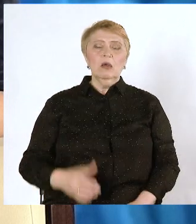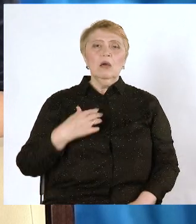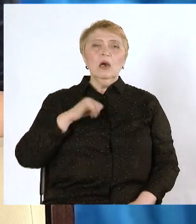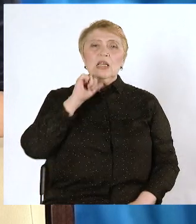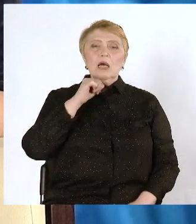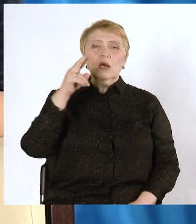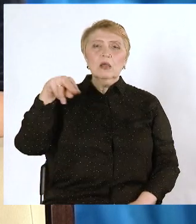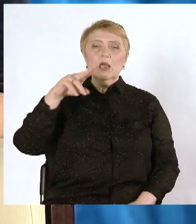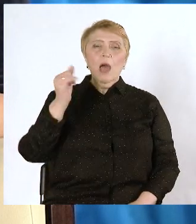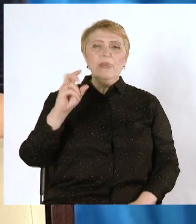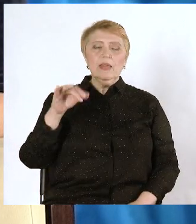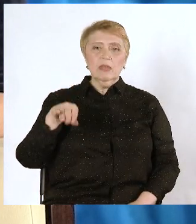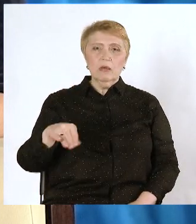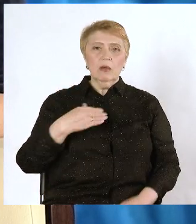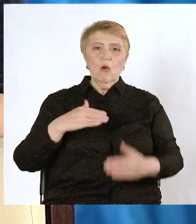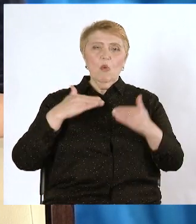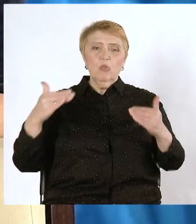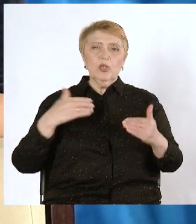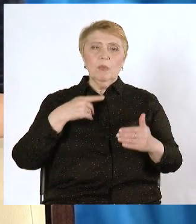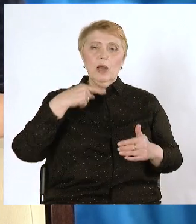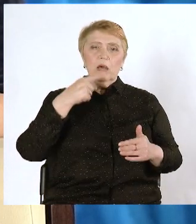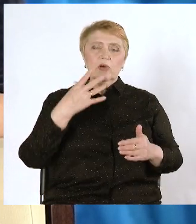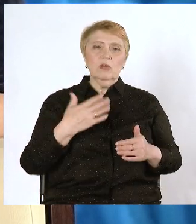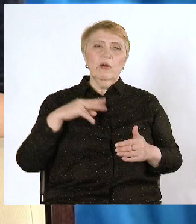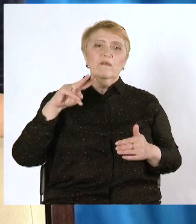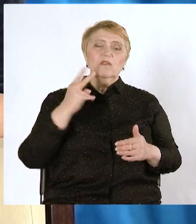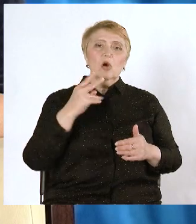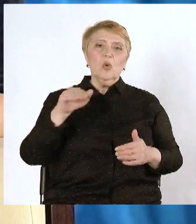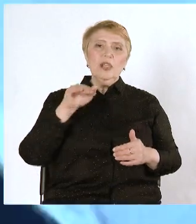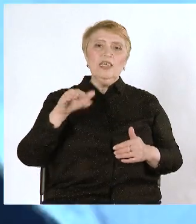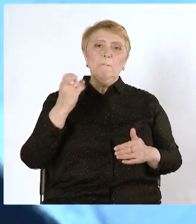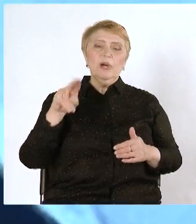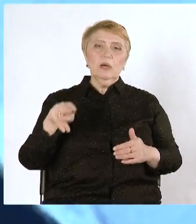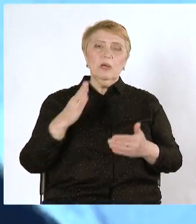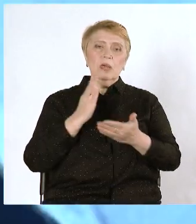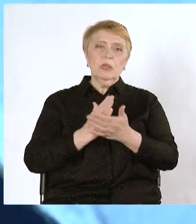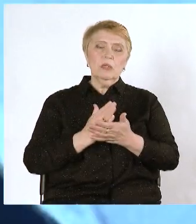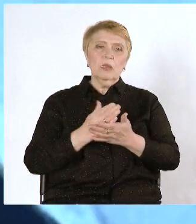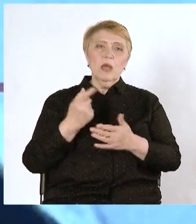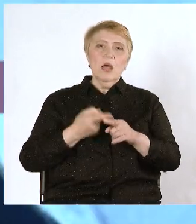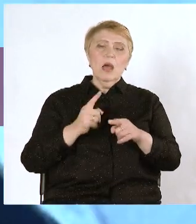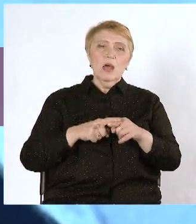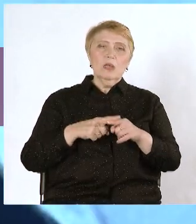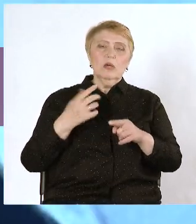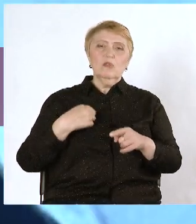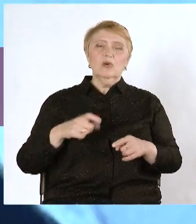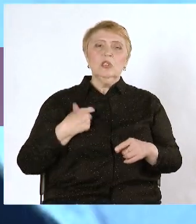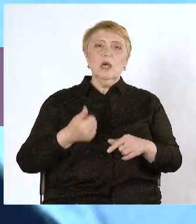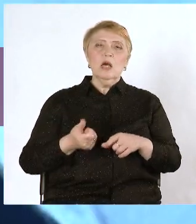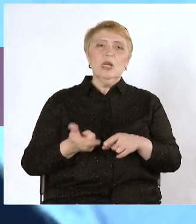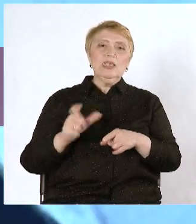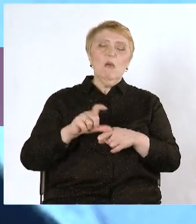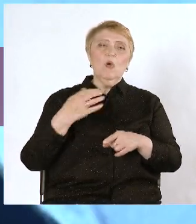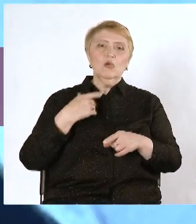диабет мы будем больше говорить о сахарном диабете 2 типа это само по себе заболевание